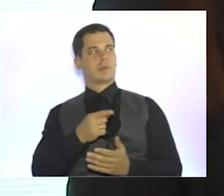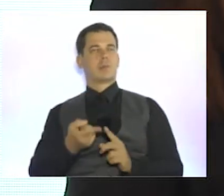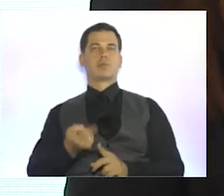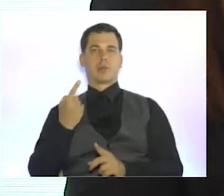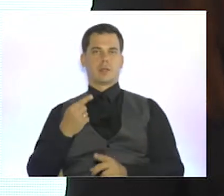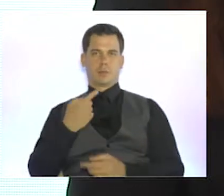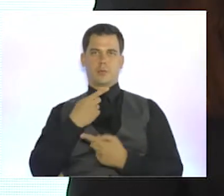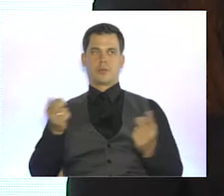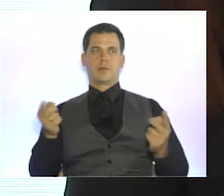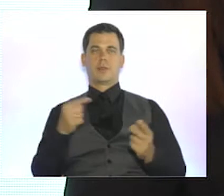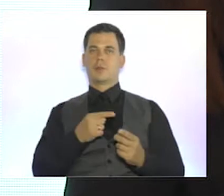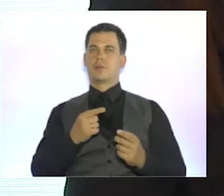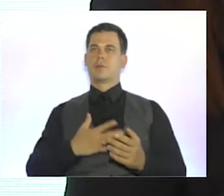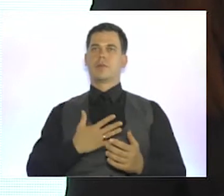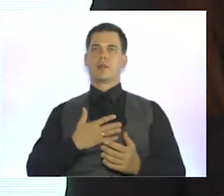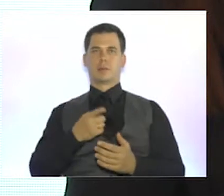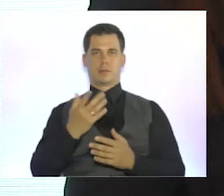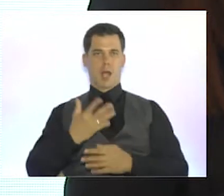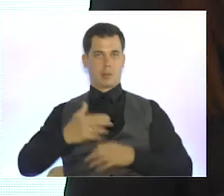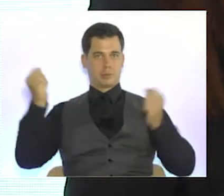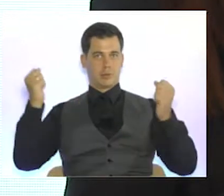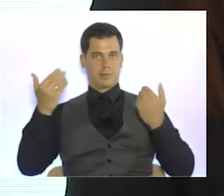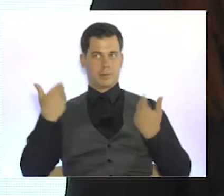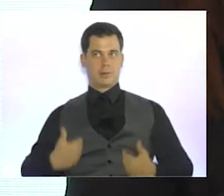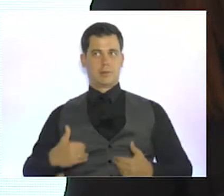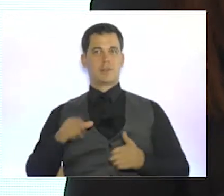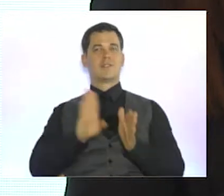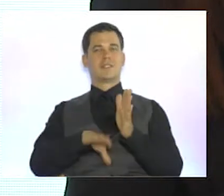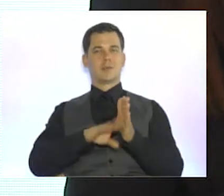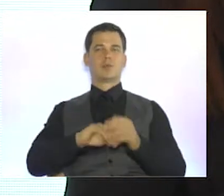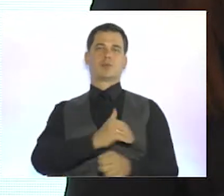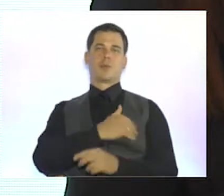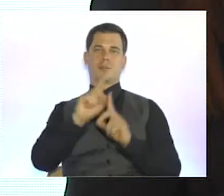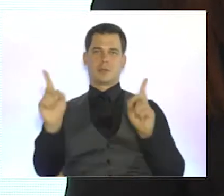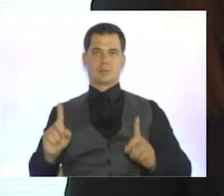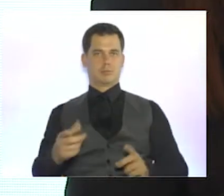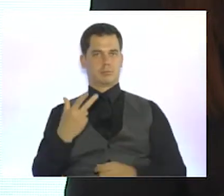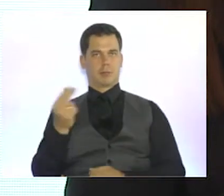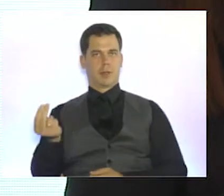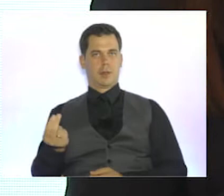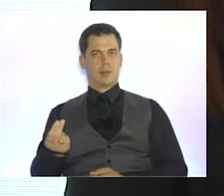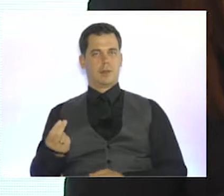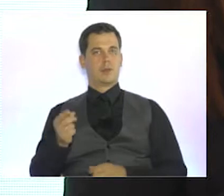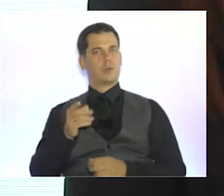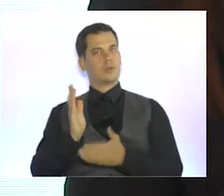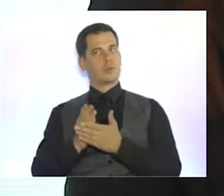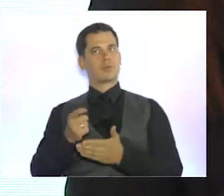mówili, to nie jest już absolwent zwykłej szkoły zawodowej, gdzie